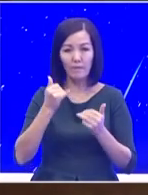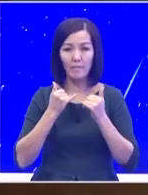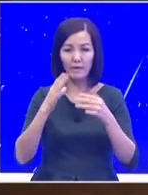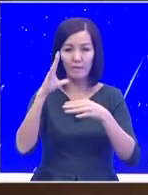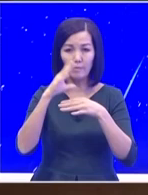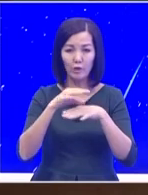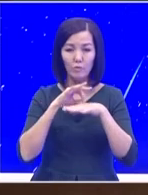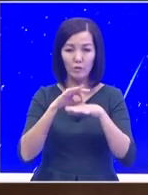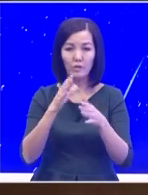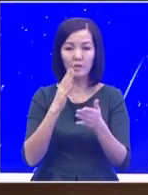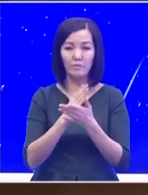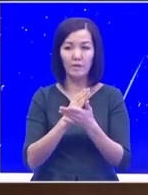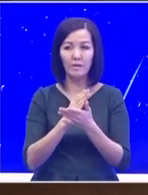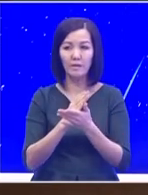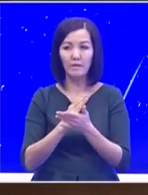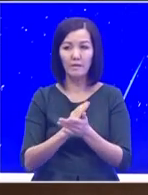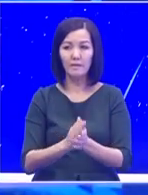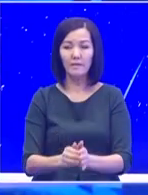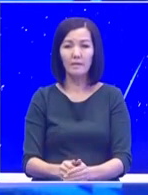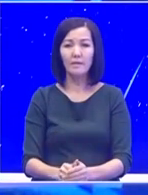айтуыр, соған разымын.